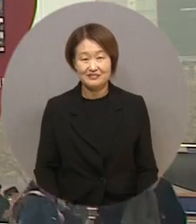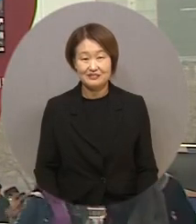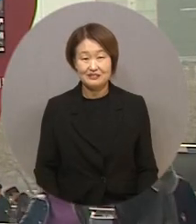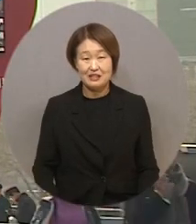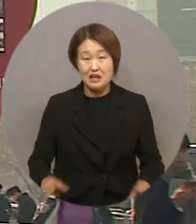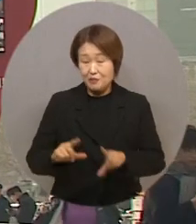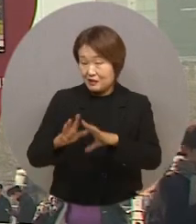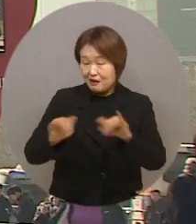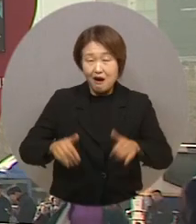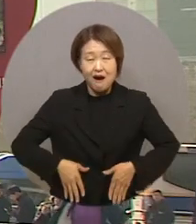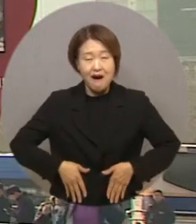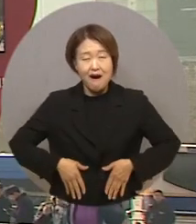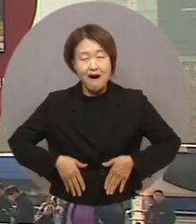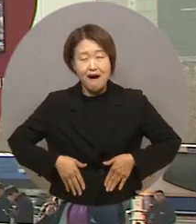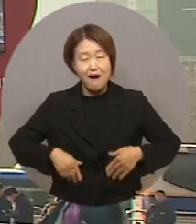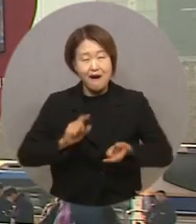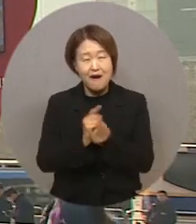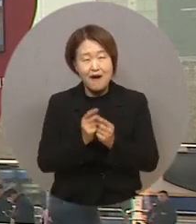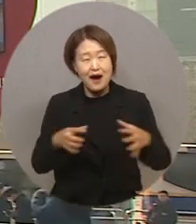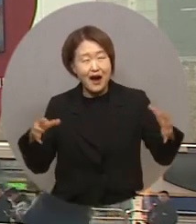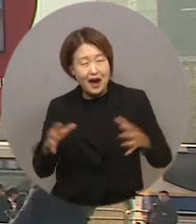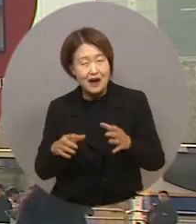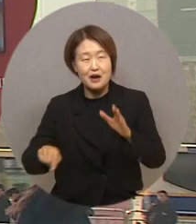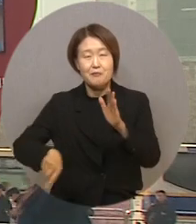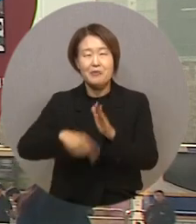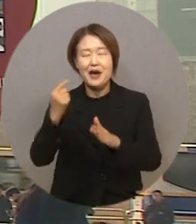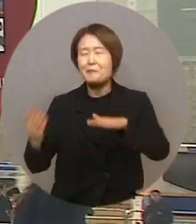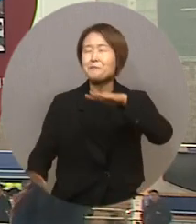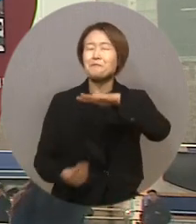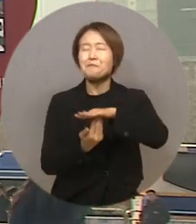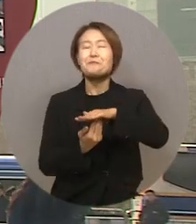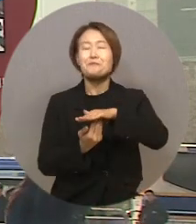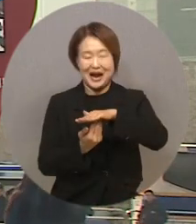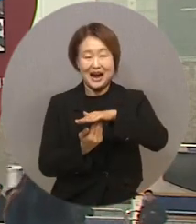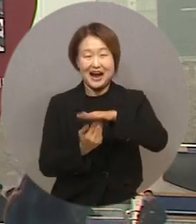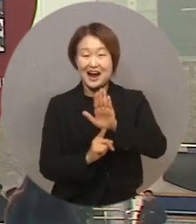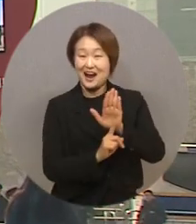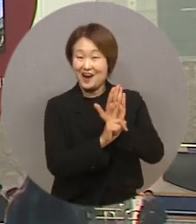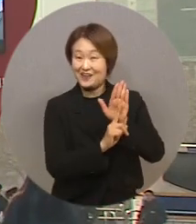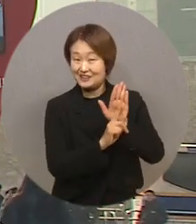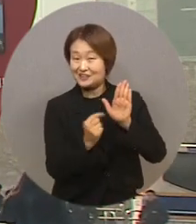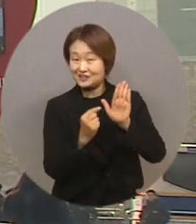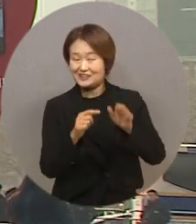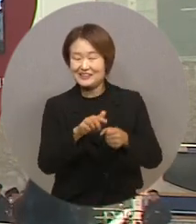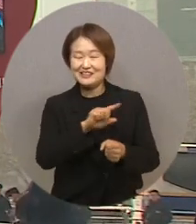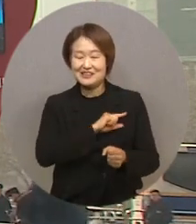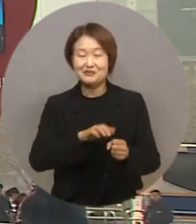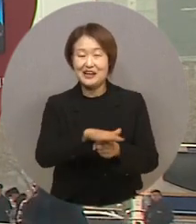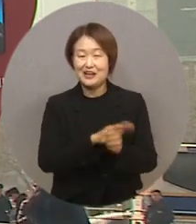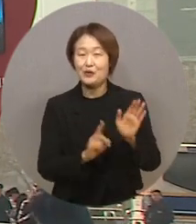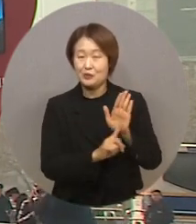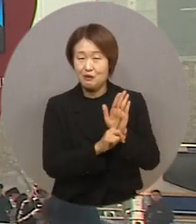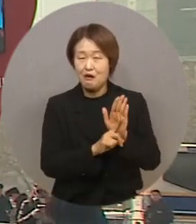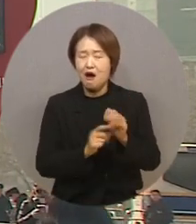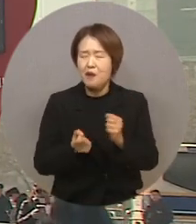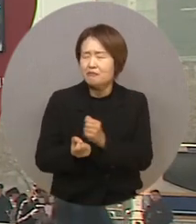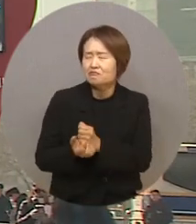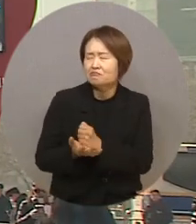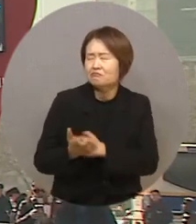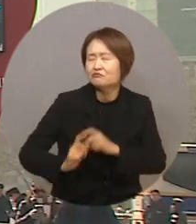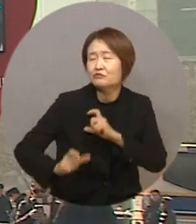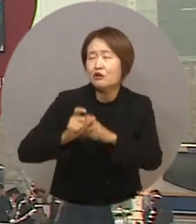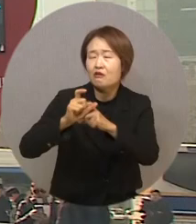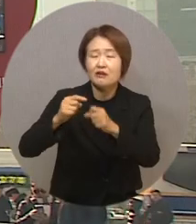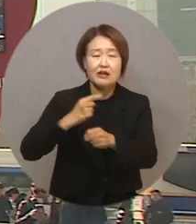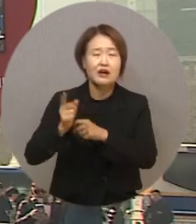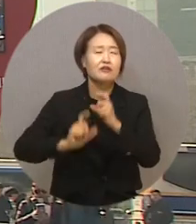시민들의 따뜻함이 모여 100도를 달성한 사랑의 온도탑. 사랑의 온도탑의 따뜻함이 널리 퍼져 내년에는